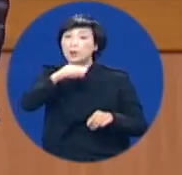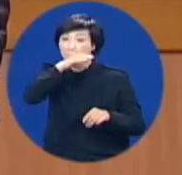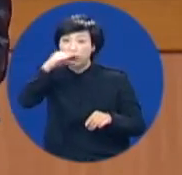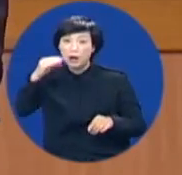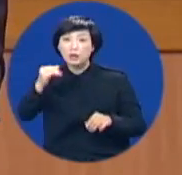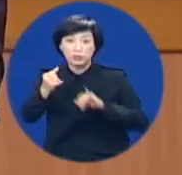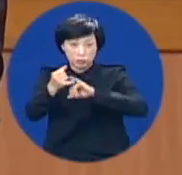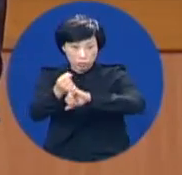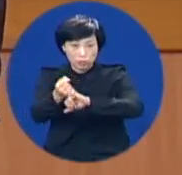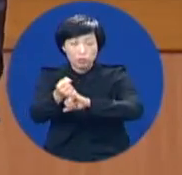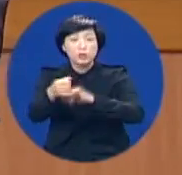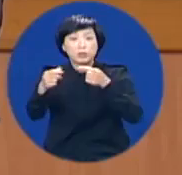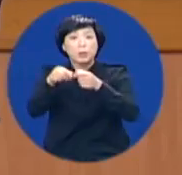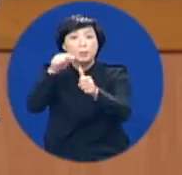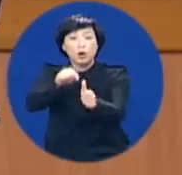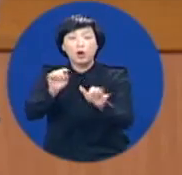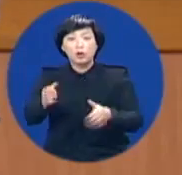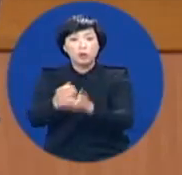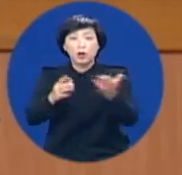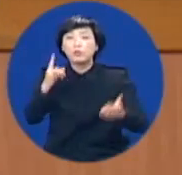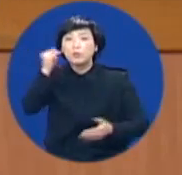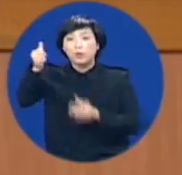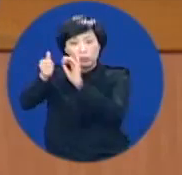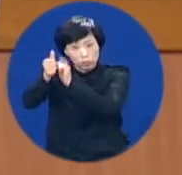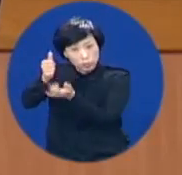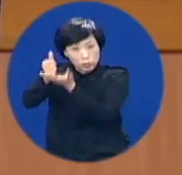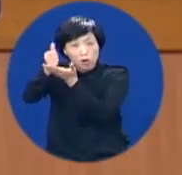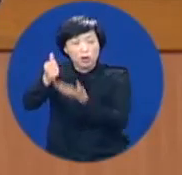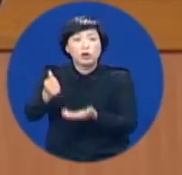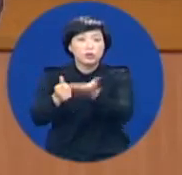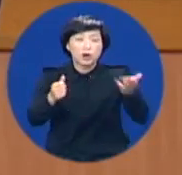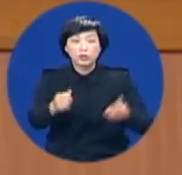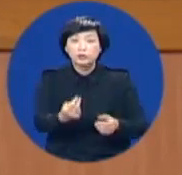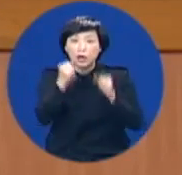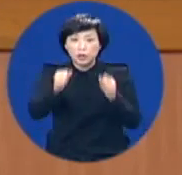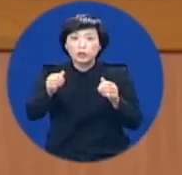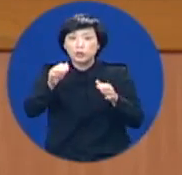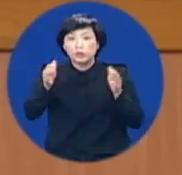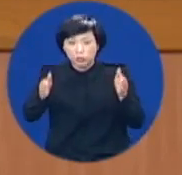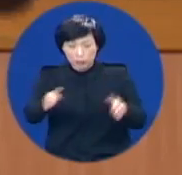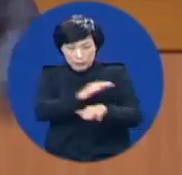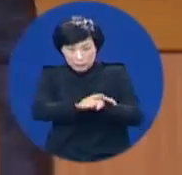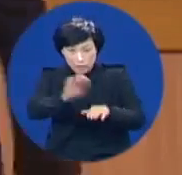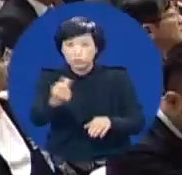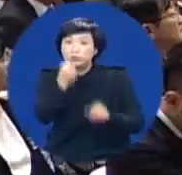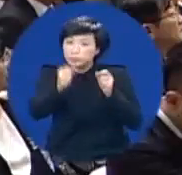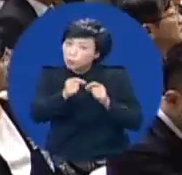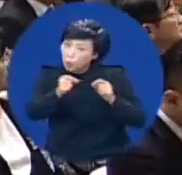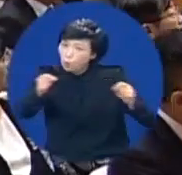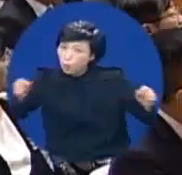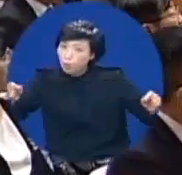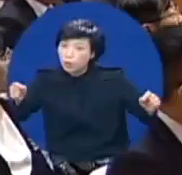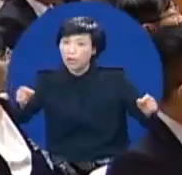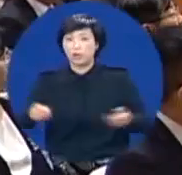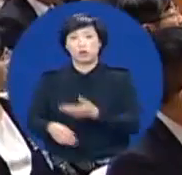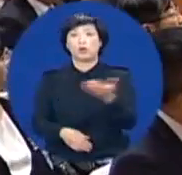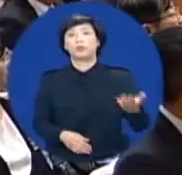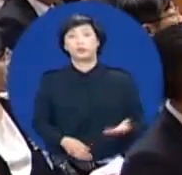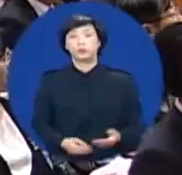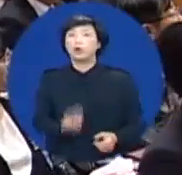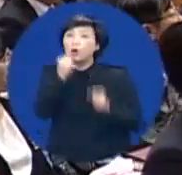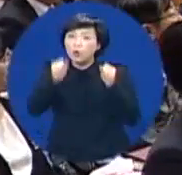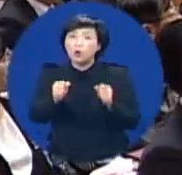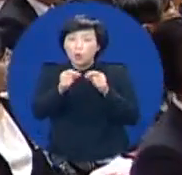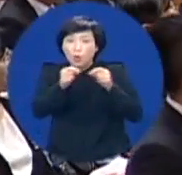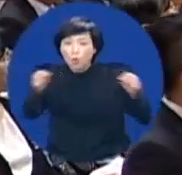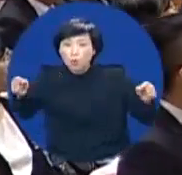첫 계명이니 부모에게 공경하는 자는 땅에서 잘 되고 장수하리라. 네.